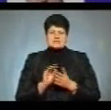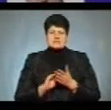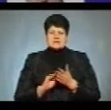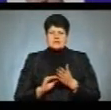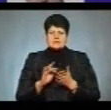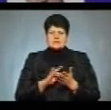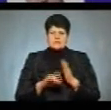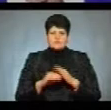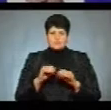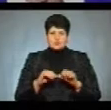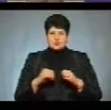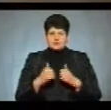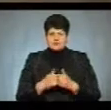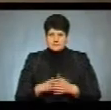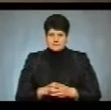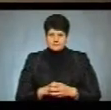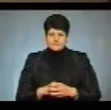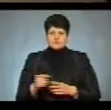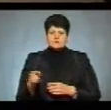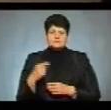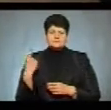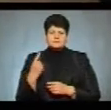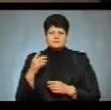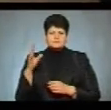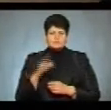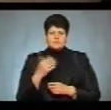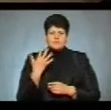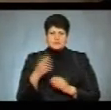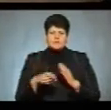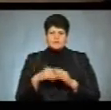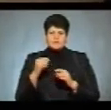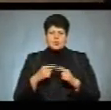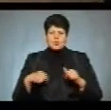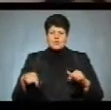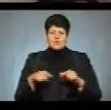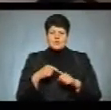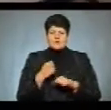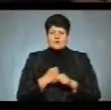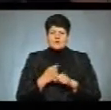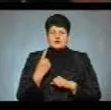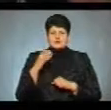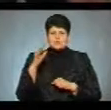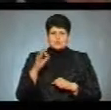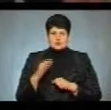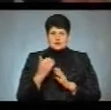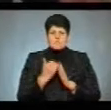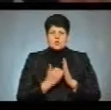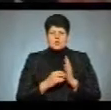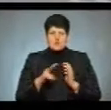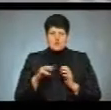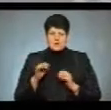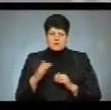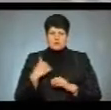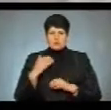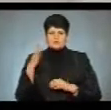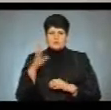виборчої комісії Костянтин Хівренко. На Тернопільщині у всіх 5 виборчих округах опрацювали 100% протоколів,